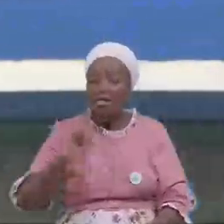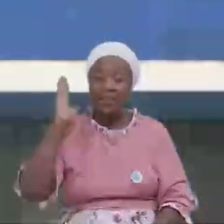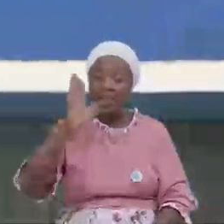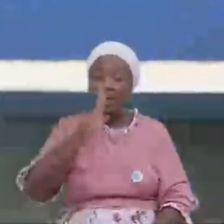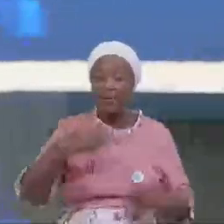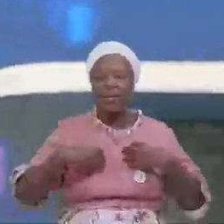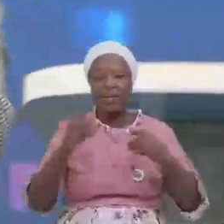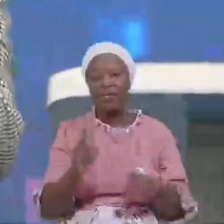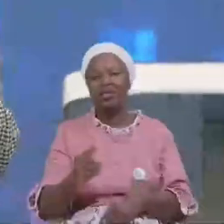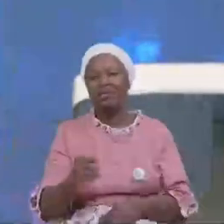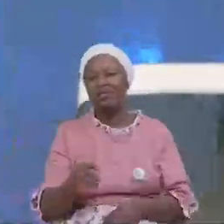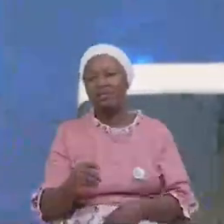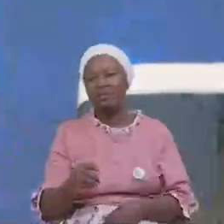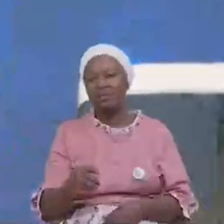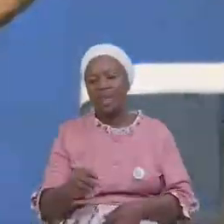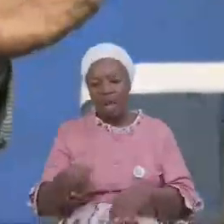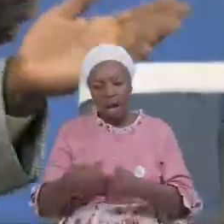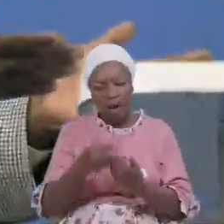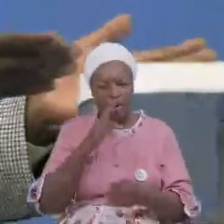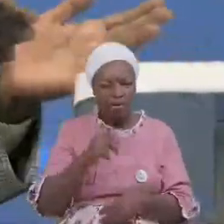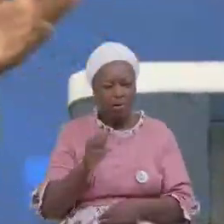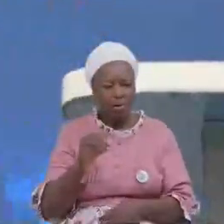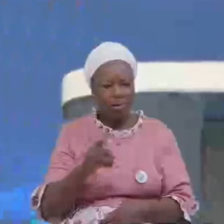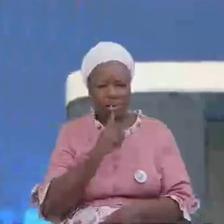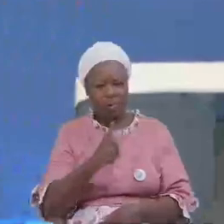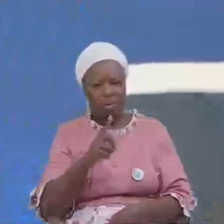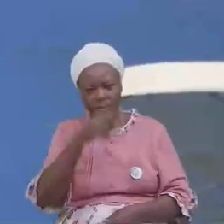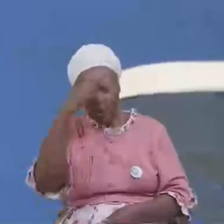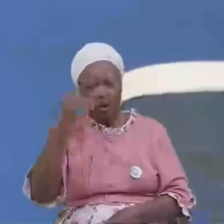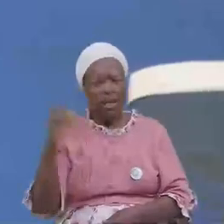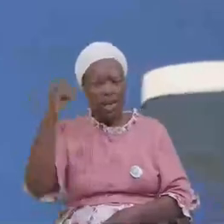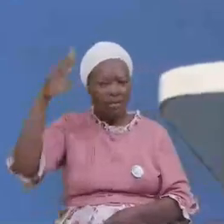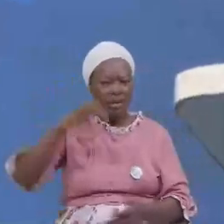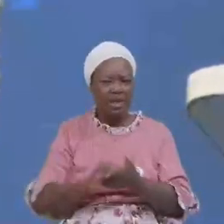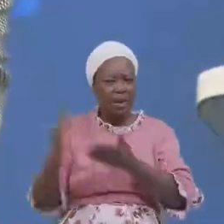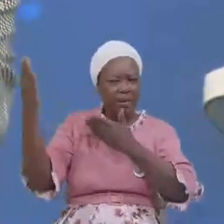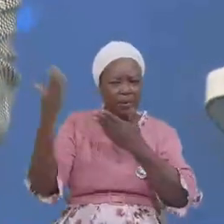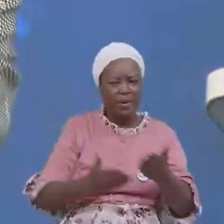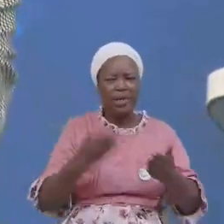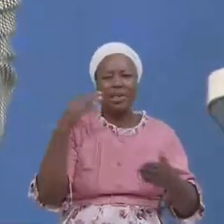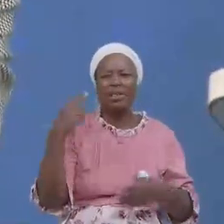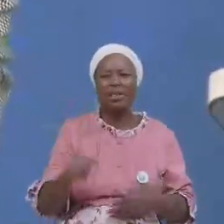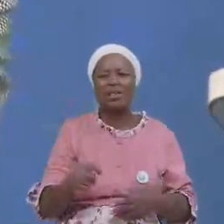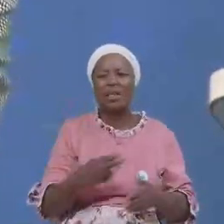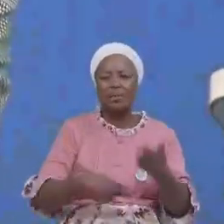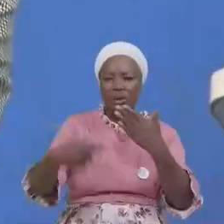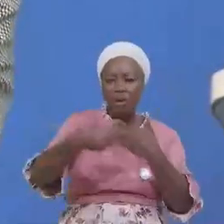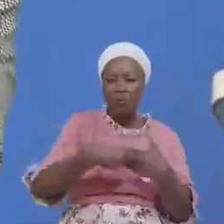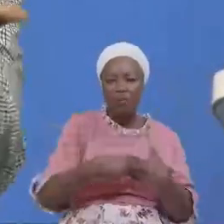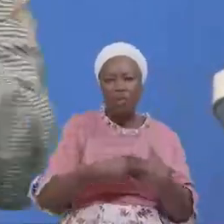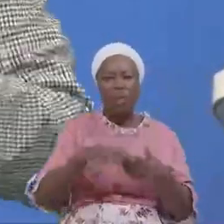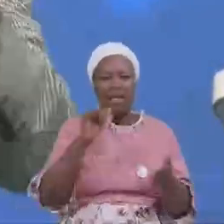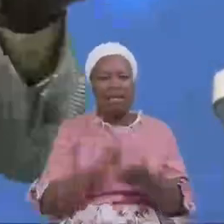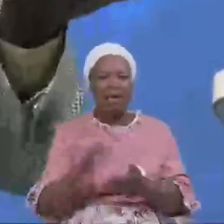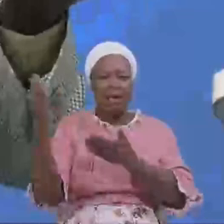Comment es-tu si certain? Parce que la grâce, source de salut, de rétablissement, source de